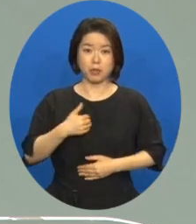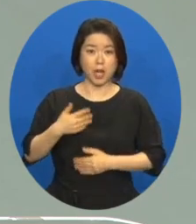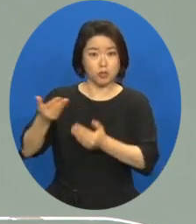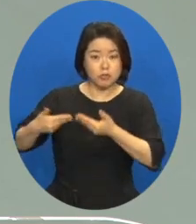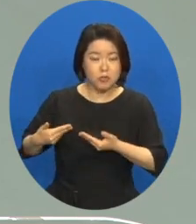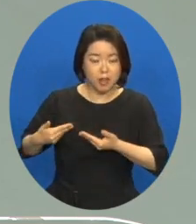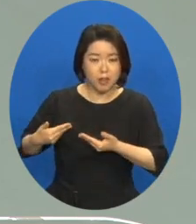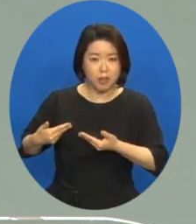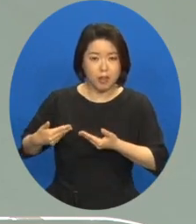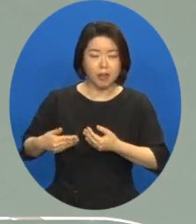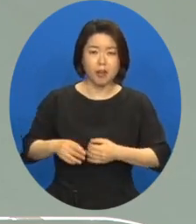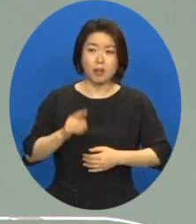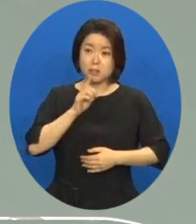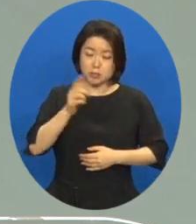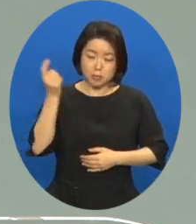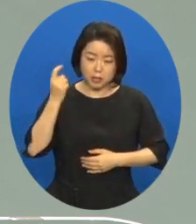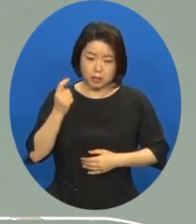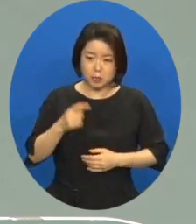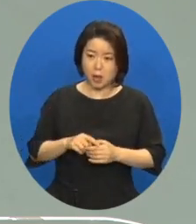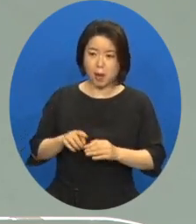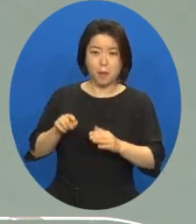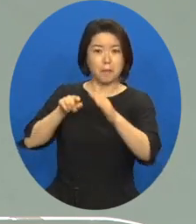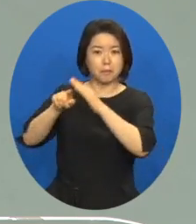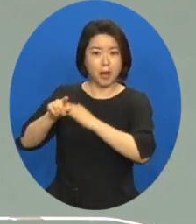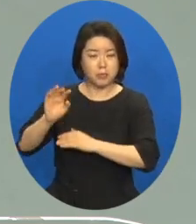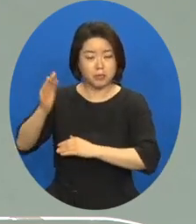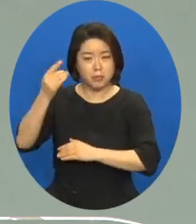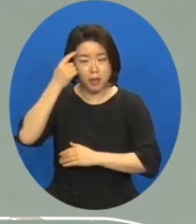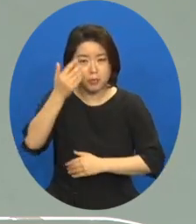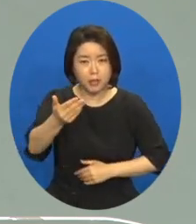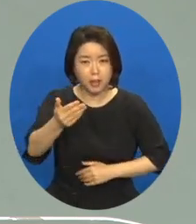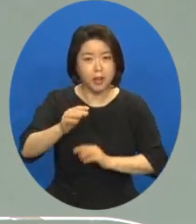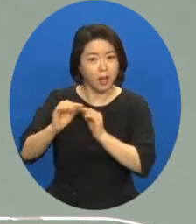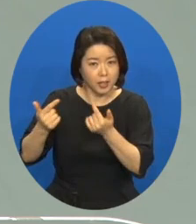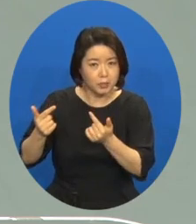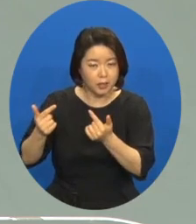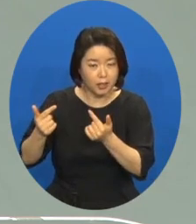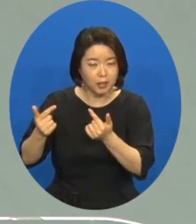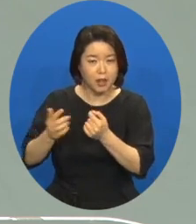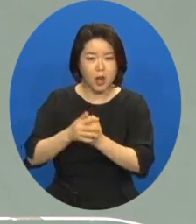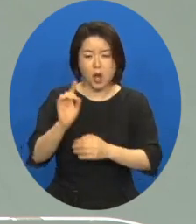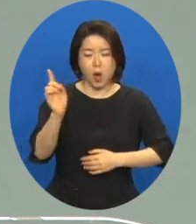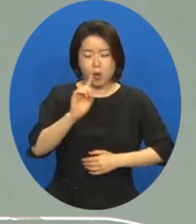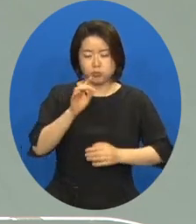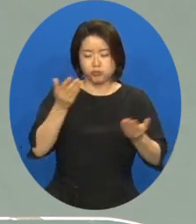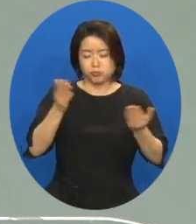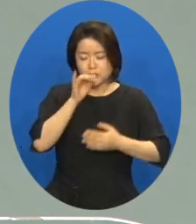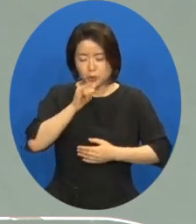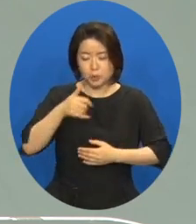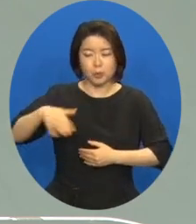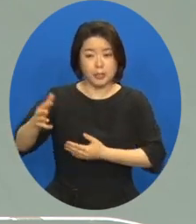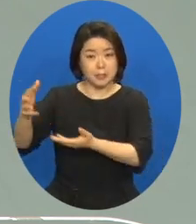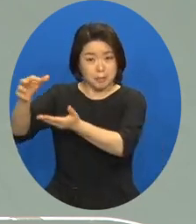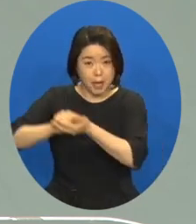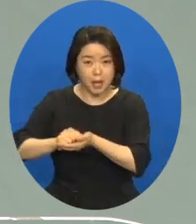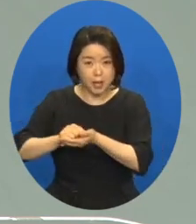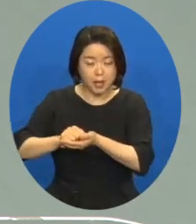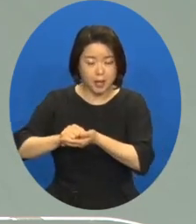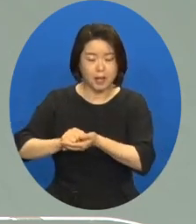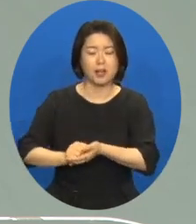그러면 찾아갈 거예요, 안 찾아갈 거예요? 아, 무슨 일 있어도 가서 찾아와야지.